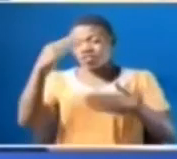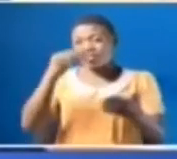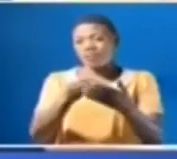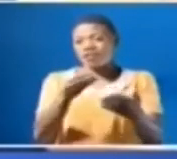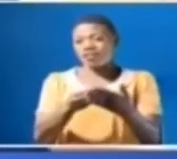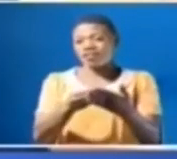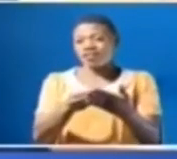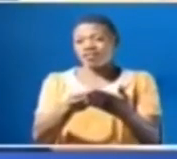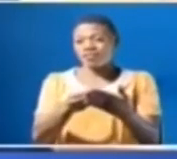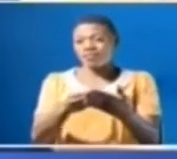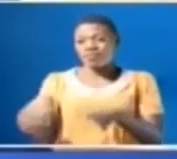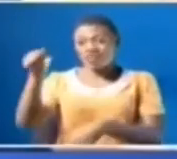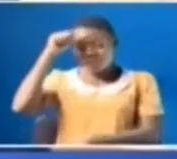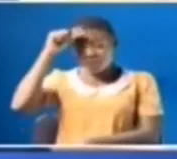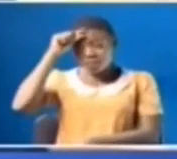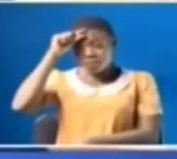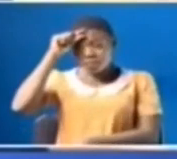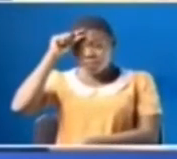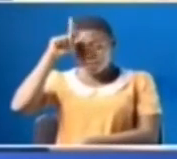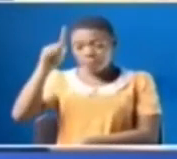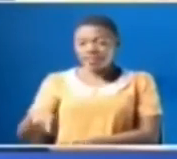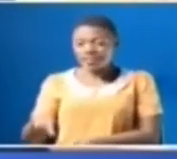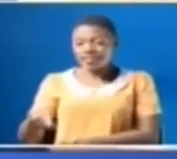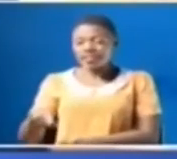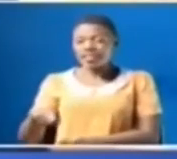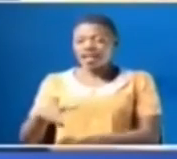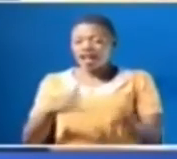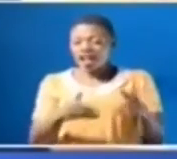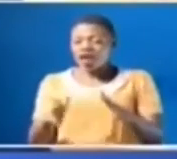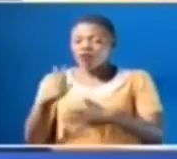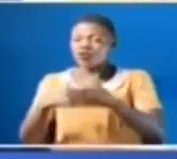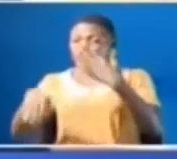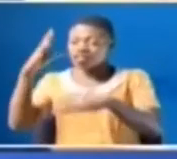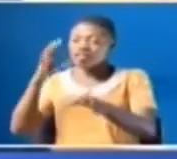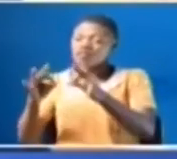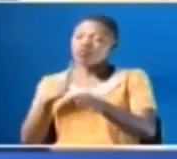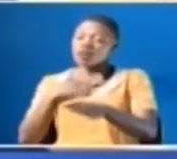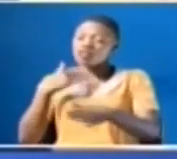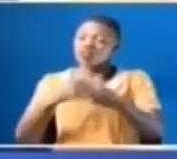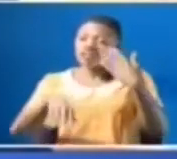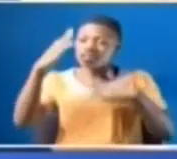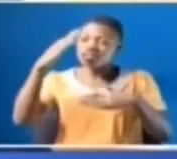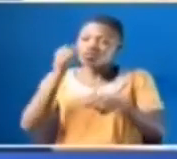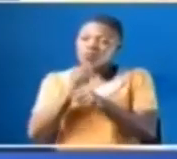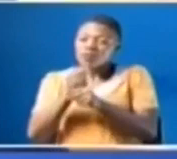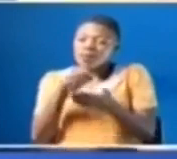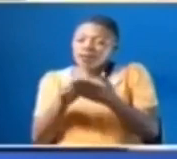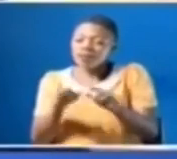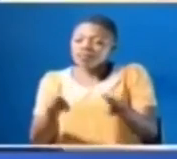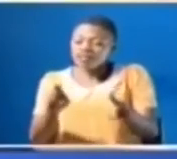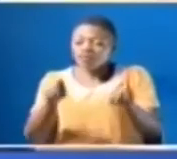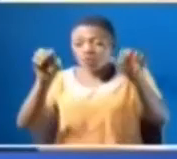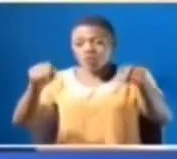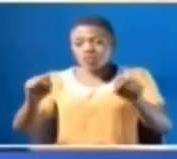Serikali inatakikana iachilie vyuo vikuu. Kama kweli nataka vyuo vikuu vijitengeneze pesa, vinaweza. Lakini